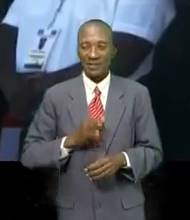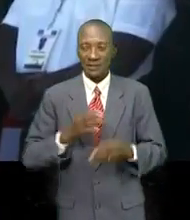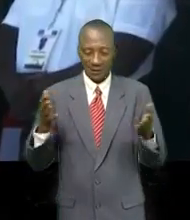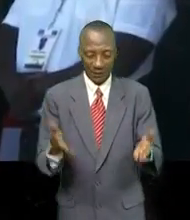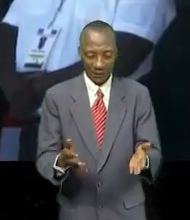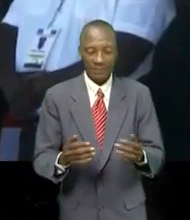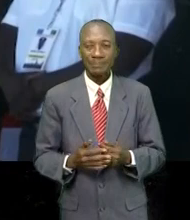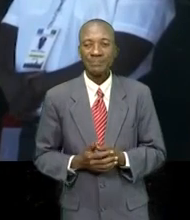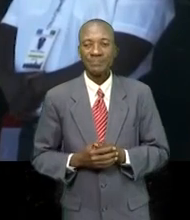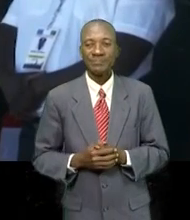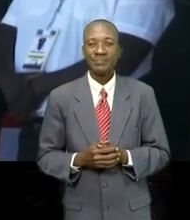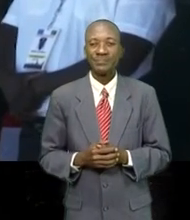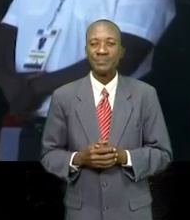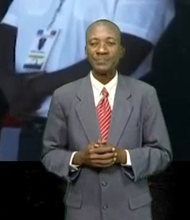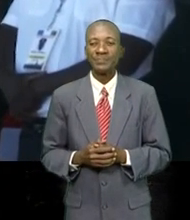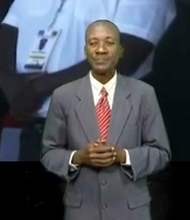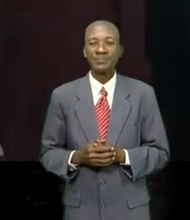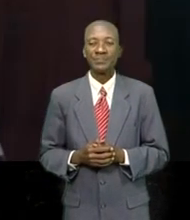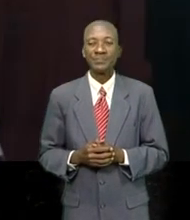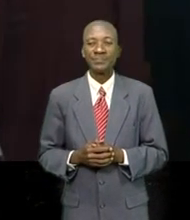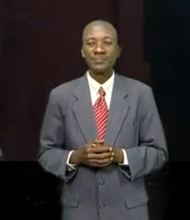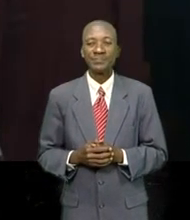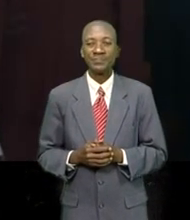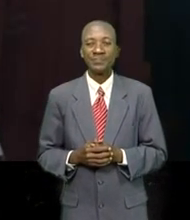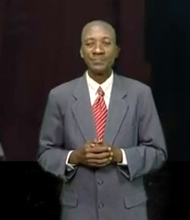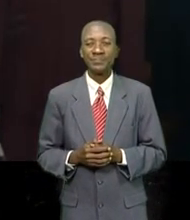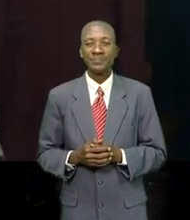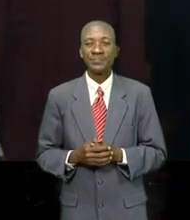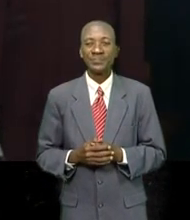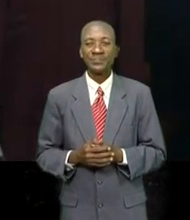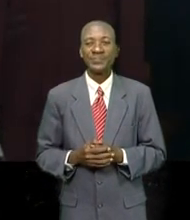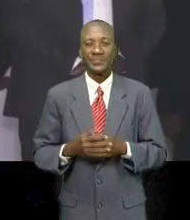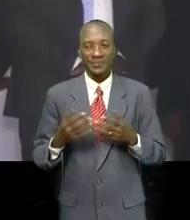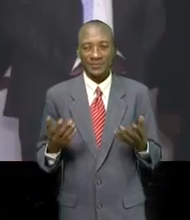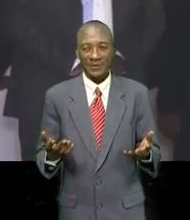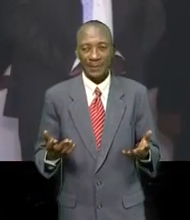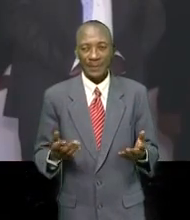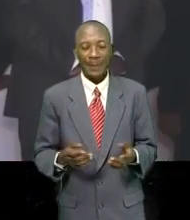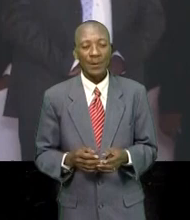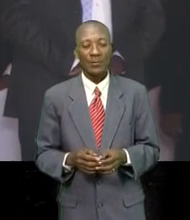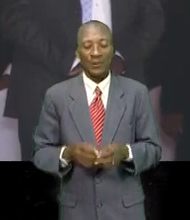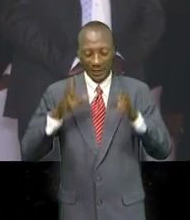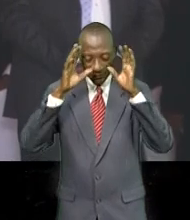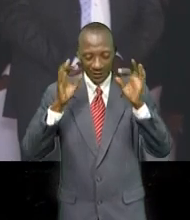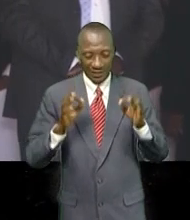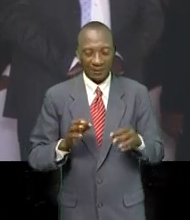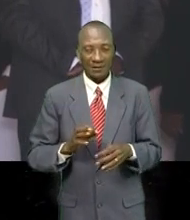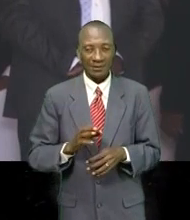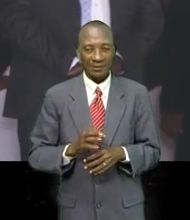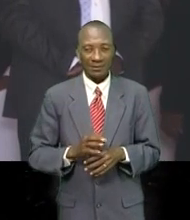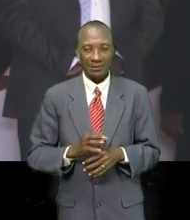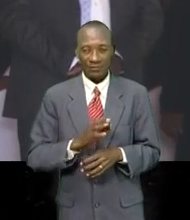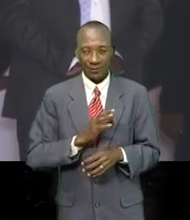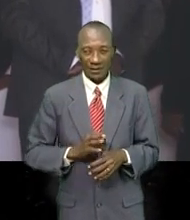Mr. Félix Antoine Tshisekedi Chilombo, President of the Democratic Republic of Congo and Chairperson of